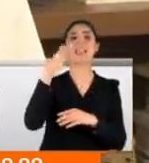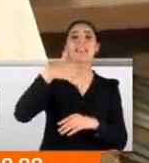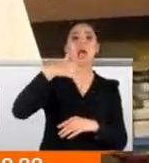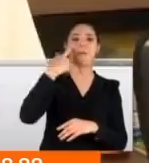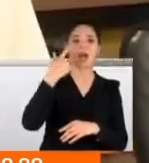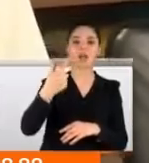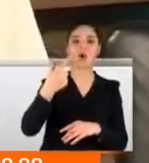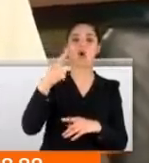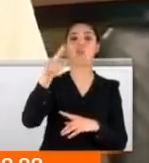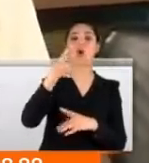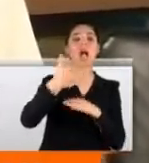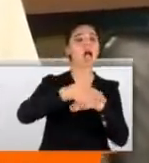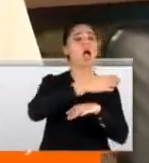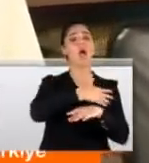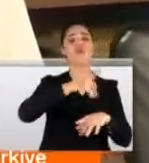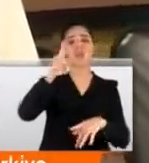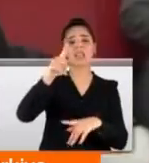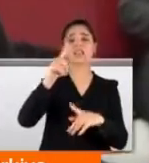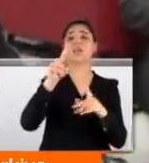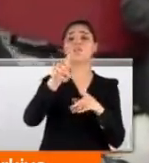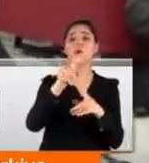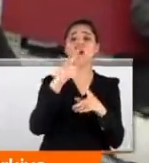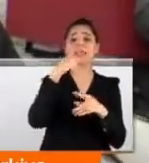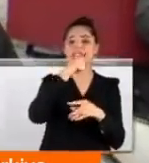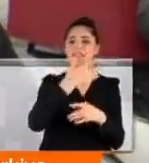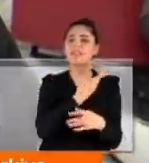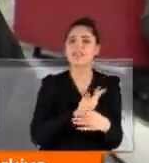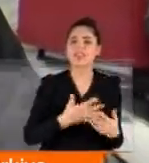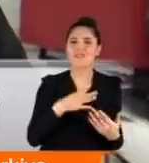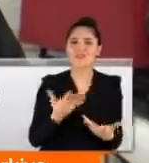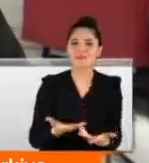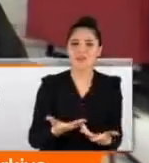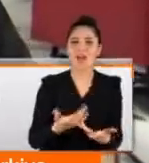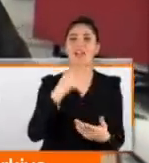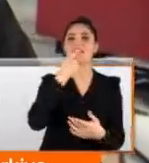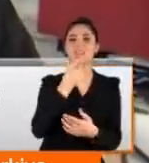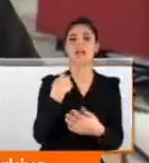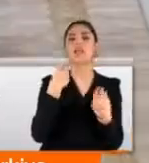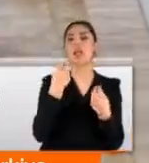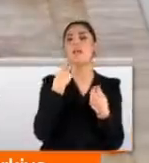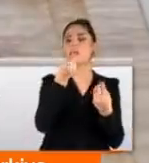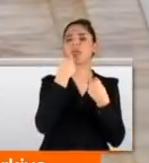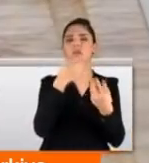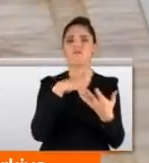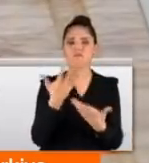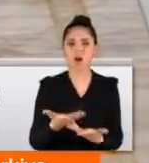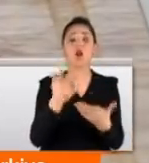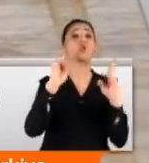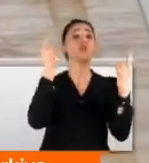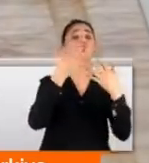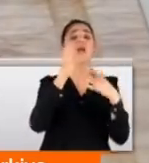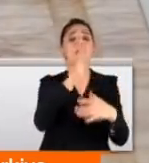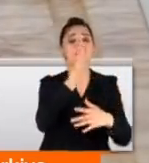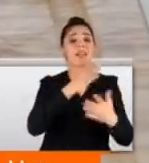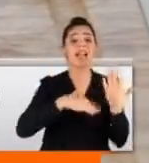Sina bile enfeksiyon hastalıklarının tedavisinde kullanmış. Zeytini severim. Yani zeytini zaten o şekilde tüketiyorum. Dünyanın bilinen en